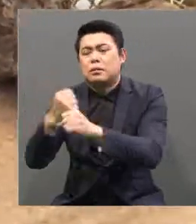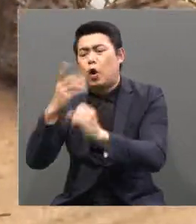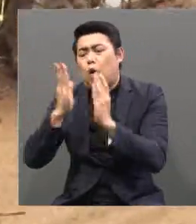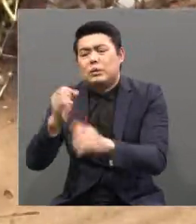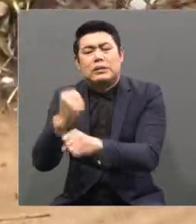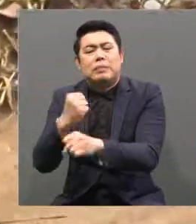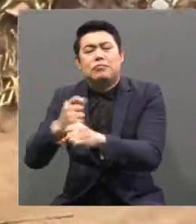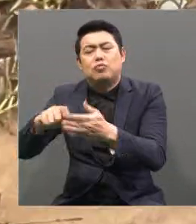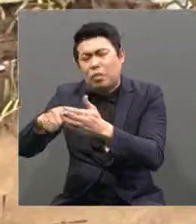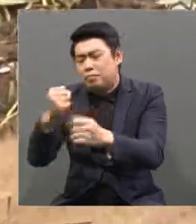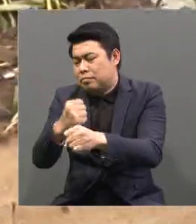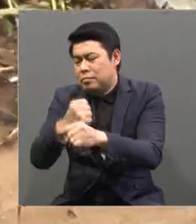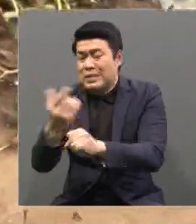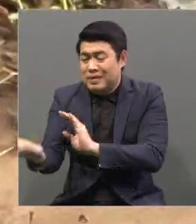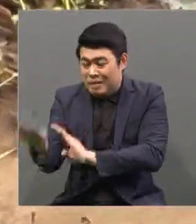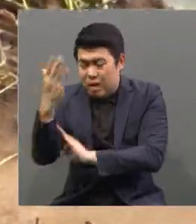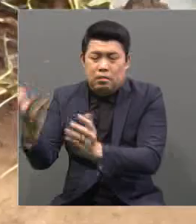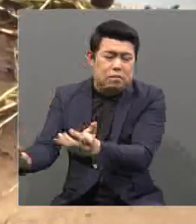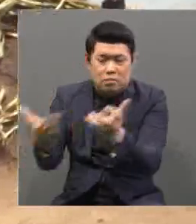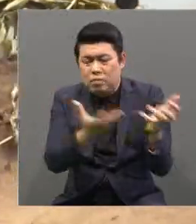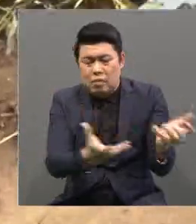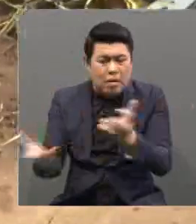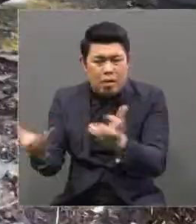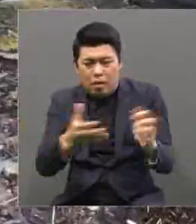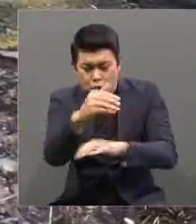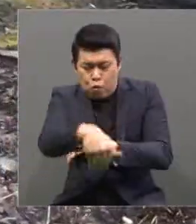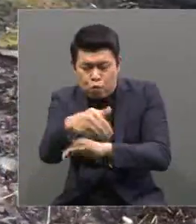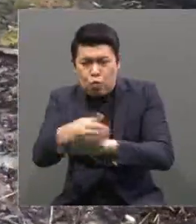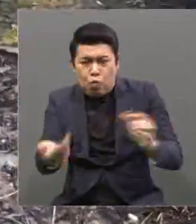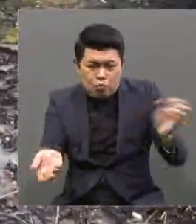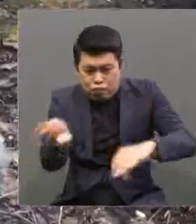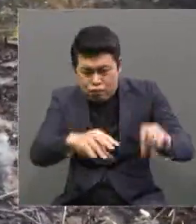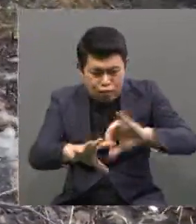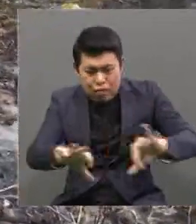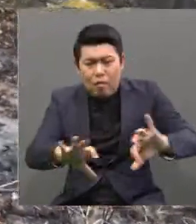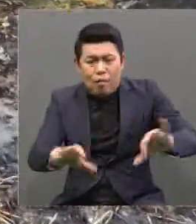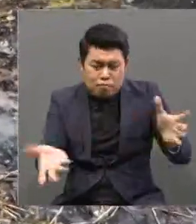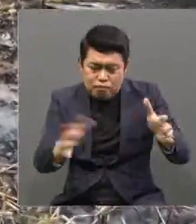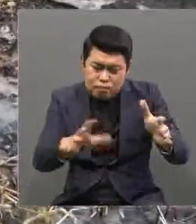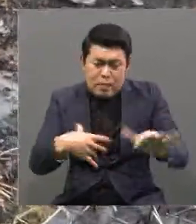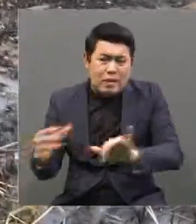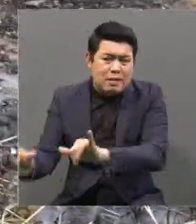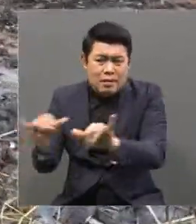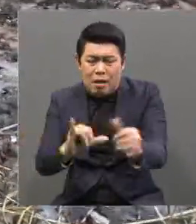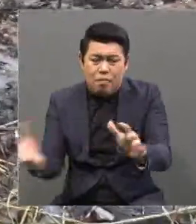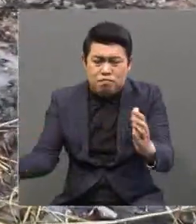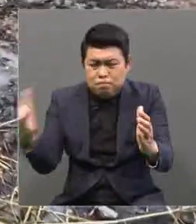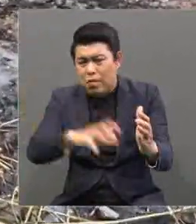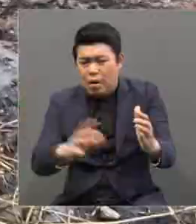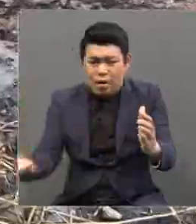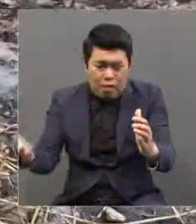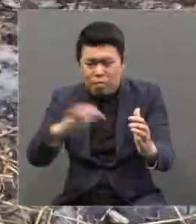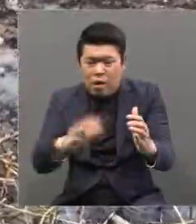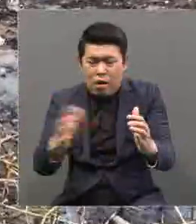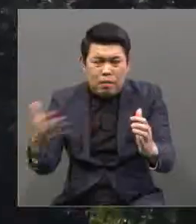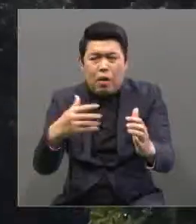าแล้วก็เข้าไปเคลื่อนย้ายตั้งแต่ช่วงเช้าเอามาฝังกลบอยู่ในบริเวณนี้ค่ะแต่ว่าในระหว่างเคลื่อนย้ายแล้วก็จะเอามาลงหลุมฝังแบบ